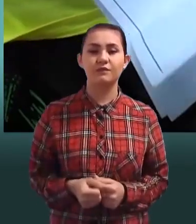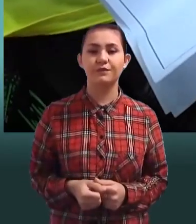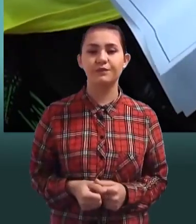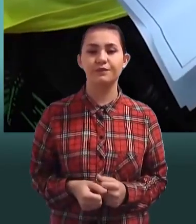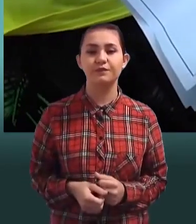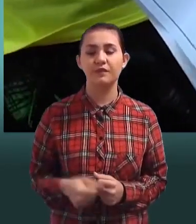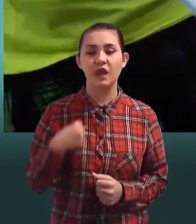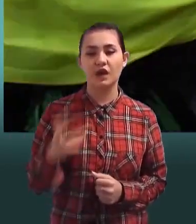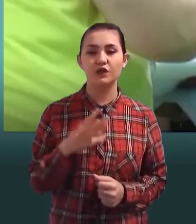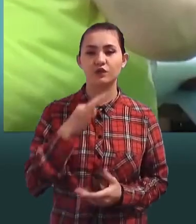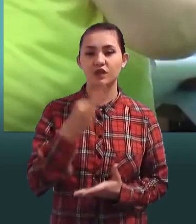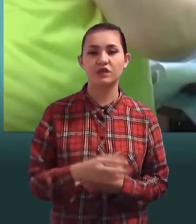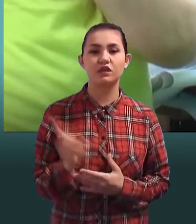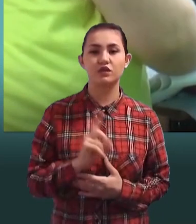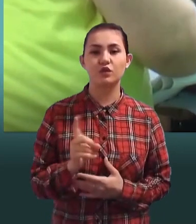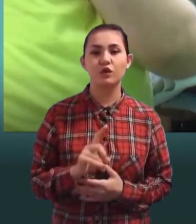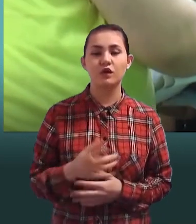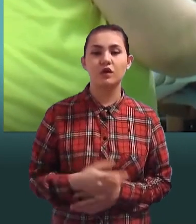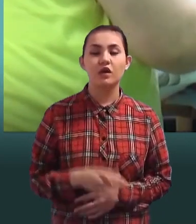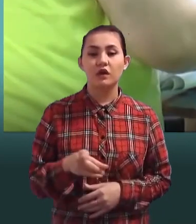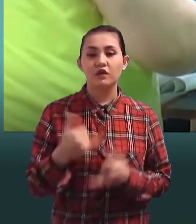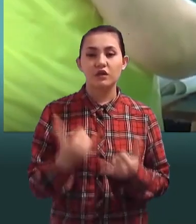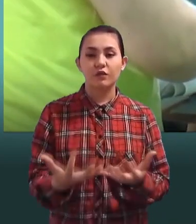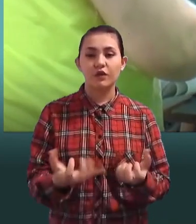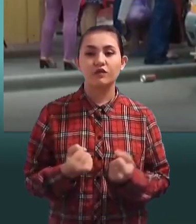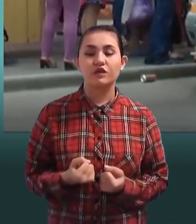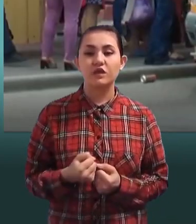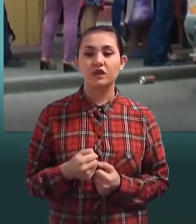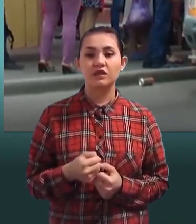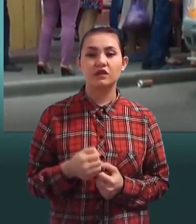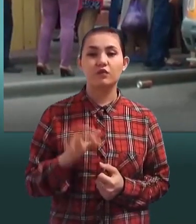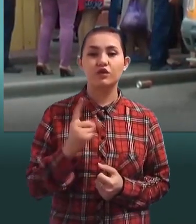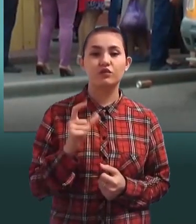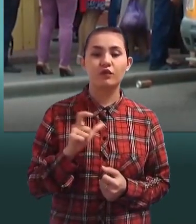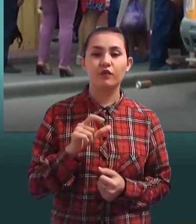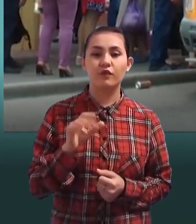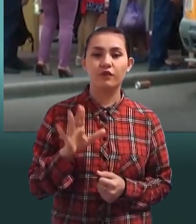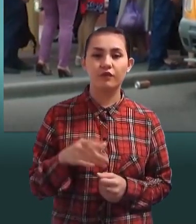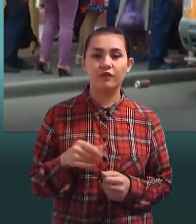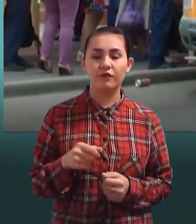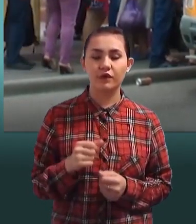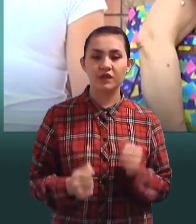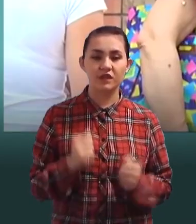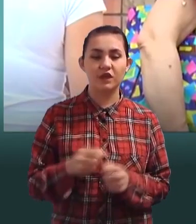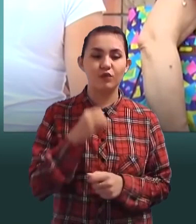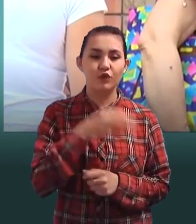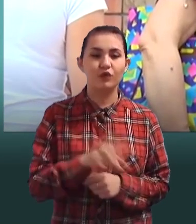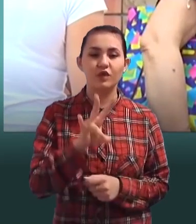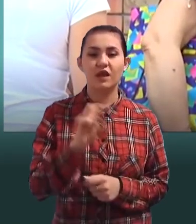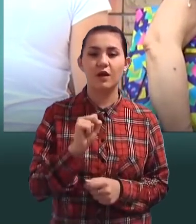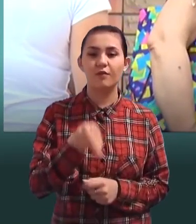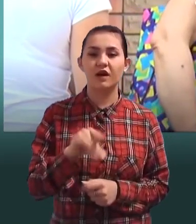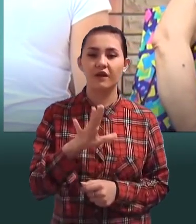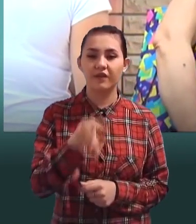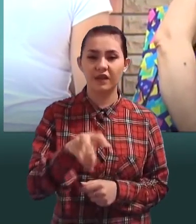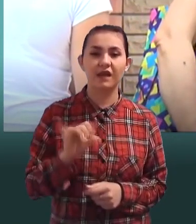хочу сказать, что вот ответ вы только что получили. Почему водители плюют на правила и на законы?